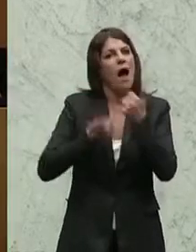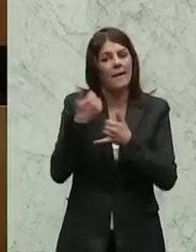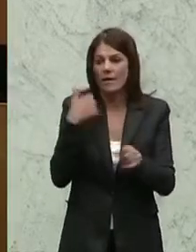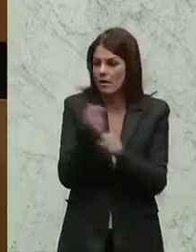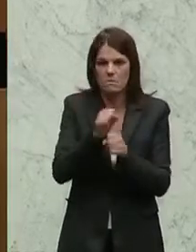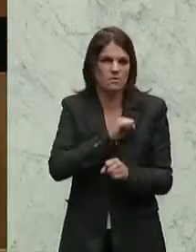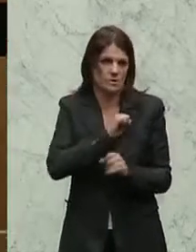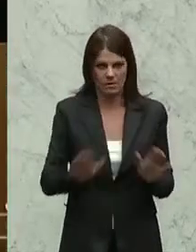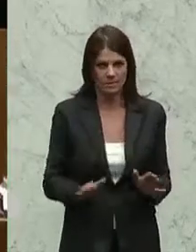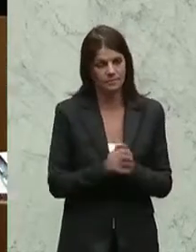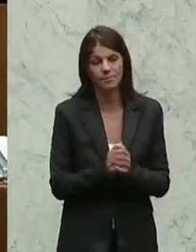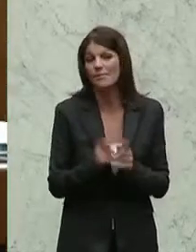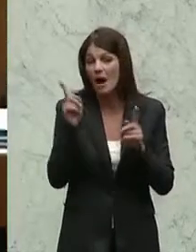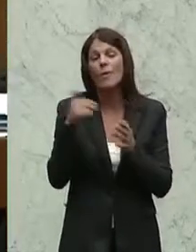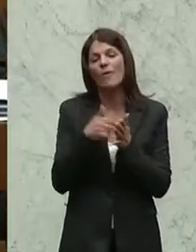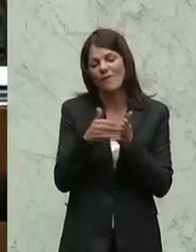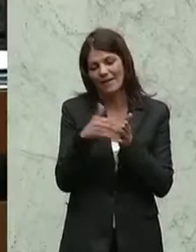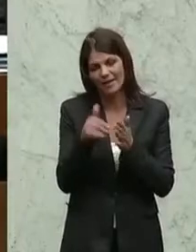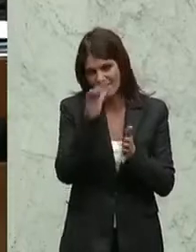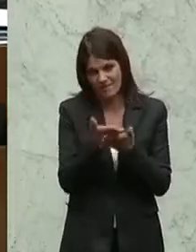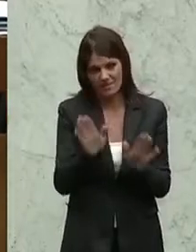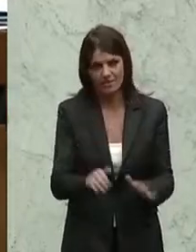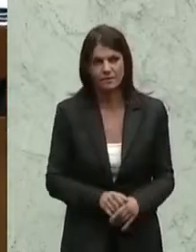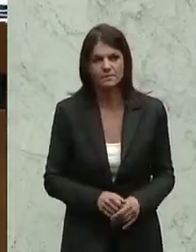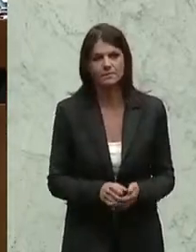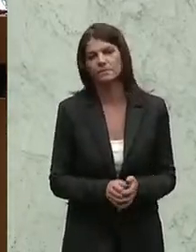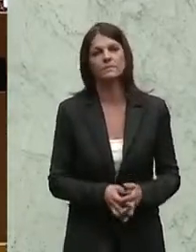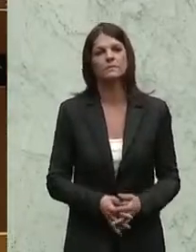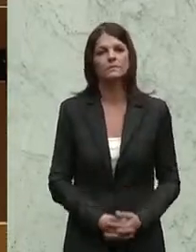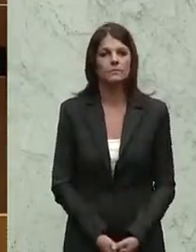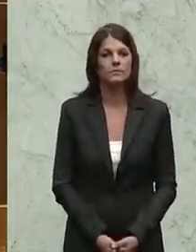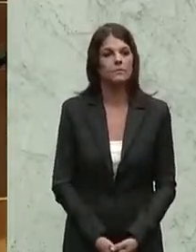zum Anschauen. Aber es geht ja noch weiter.